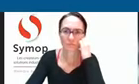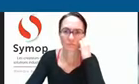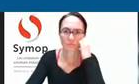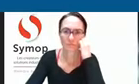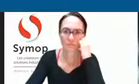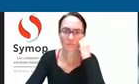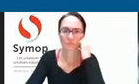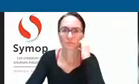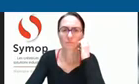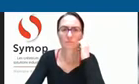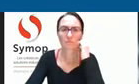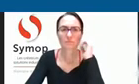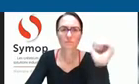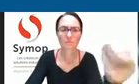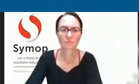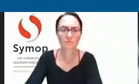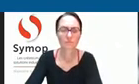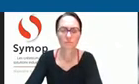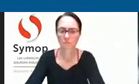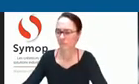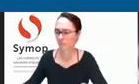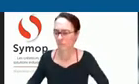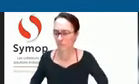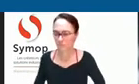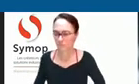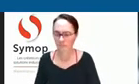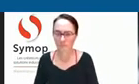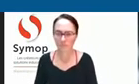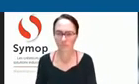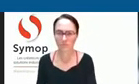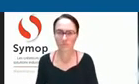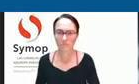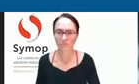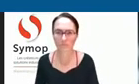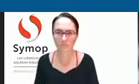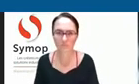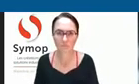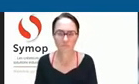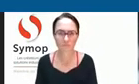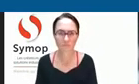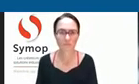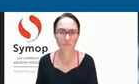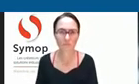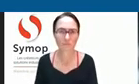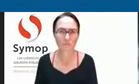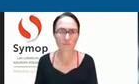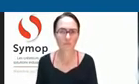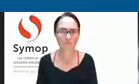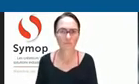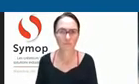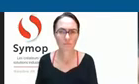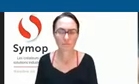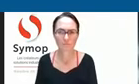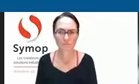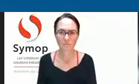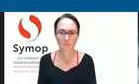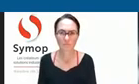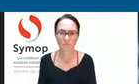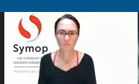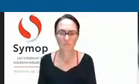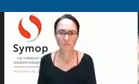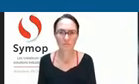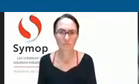l'opérateur connecté, c'est l'exosquelette. L'exosquelette, pourquoi ? Parce qu'en maintenance, malheureusement, les machines sont comme elles sont